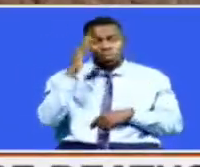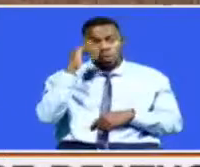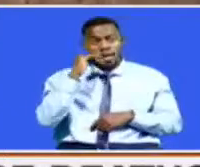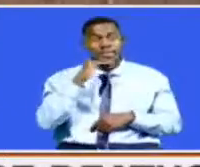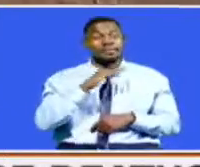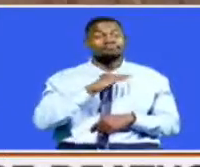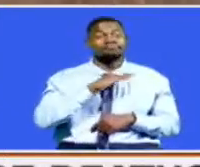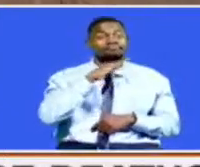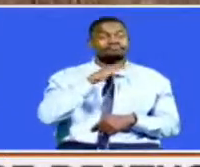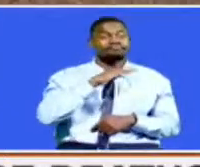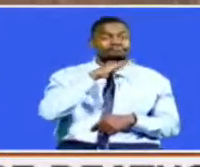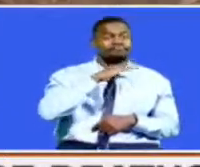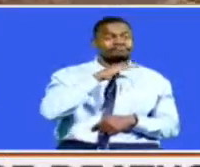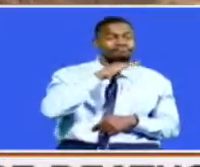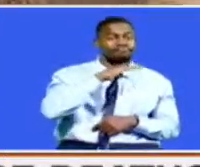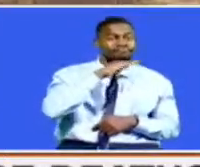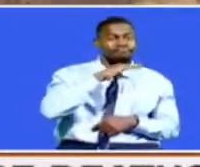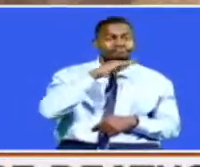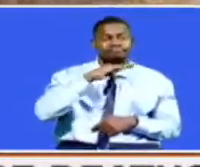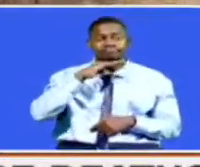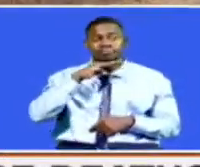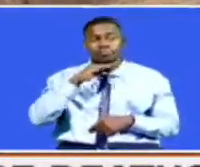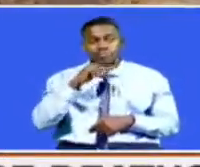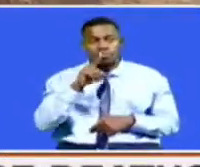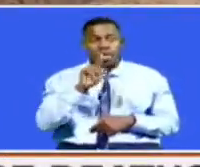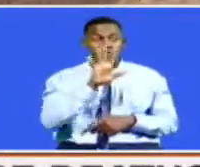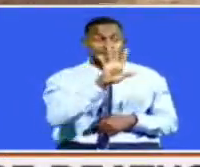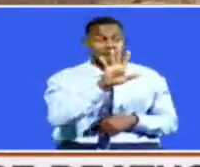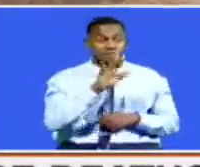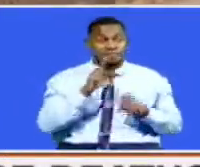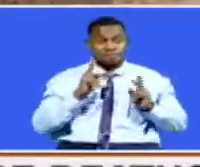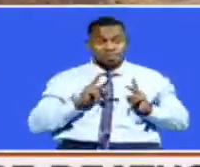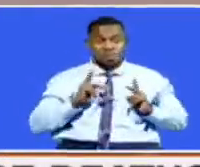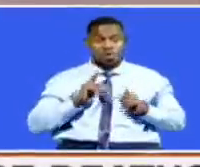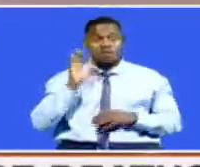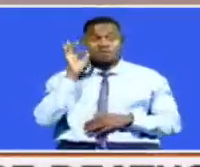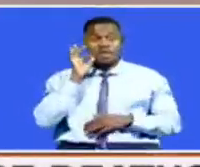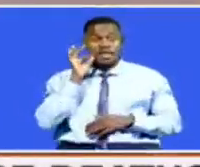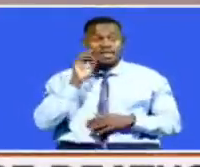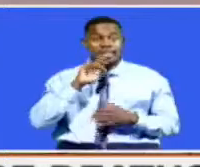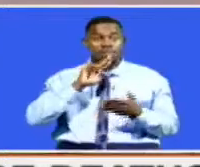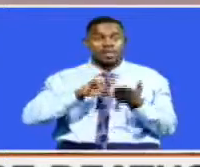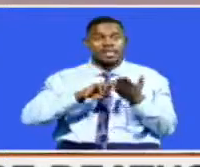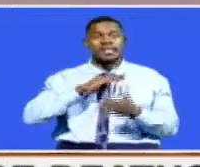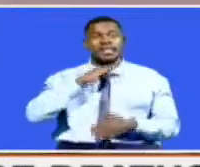Sunday, 5 people were reported dead as a result of the rains.